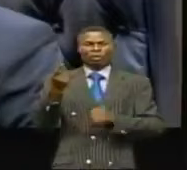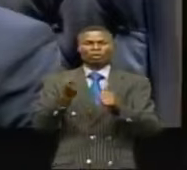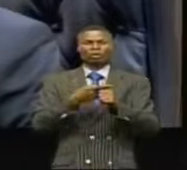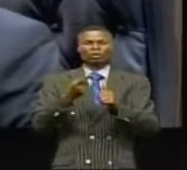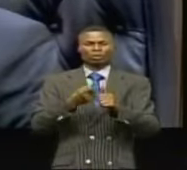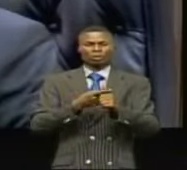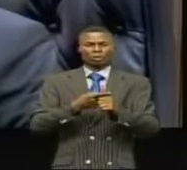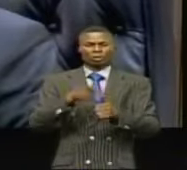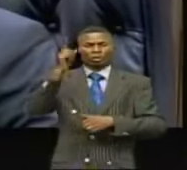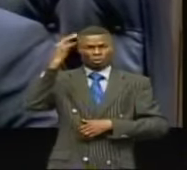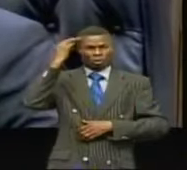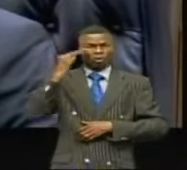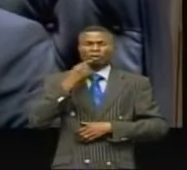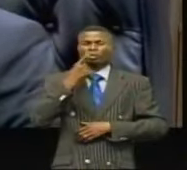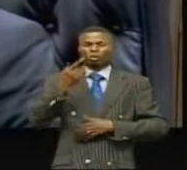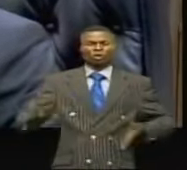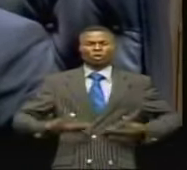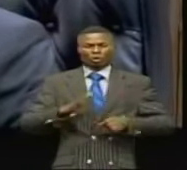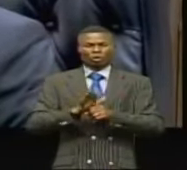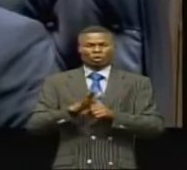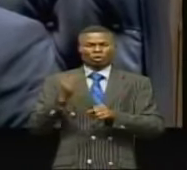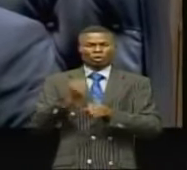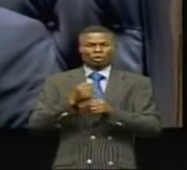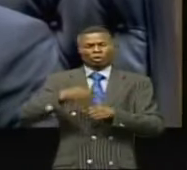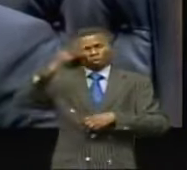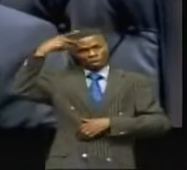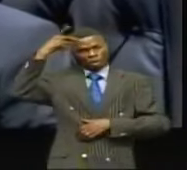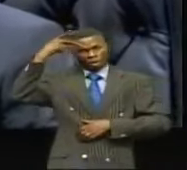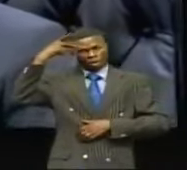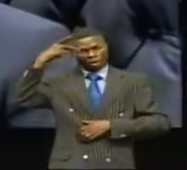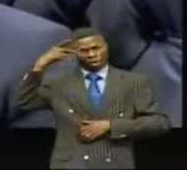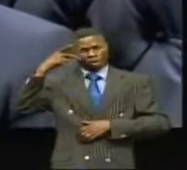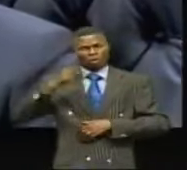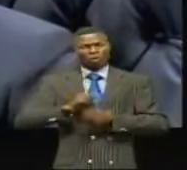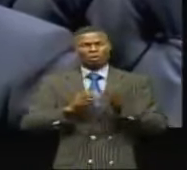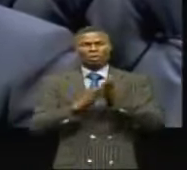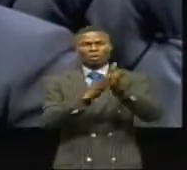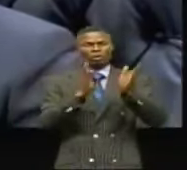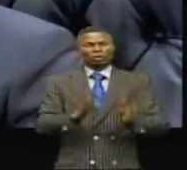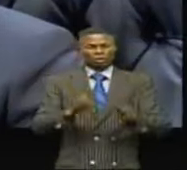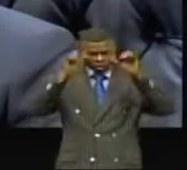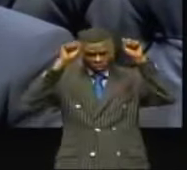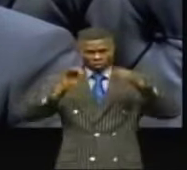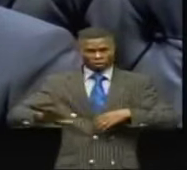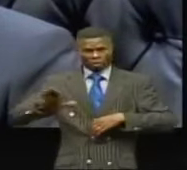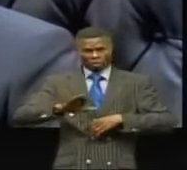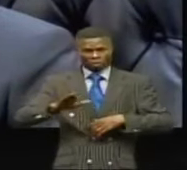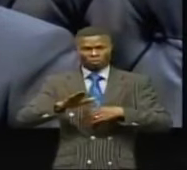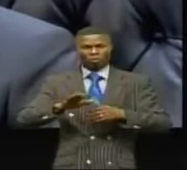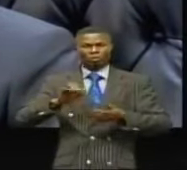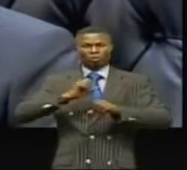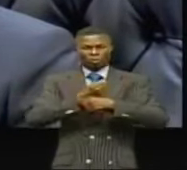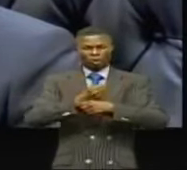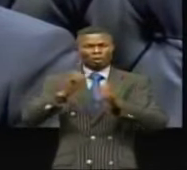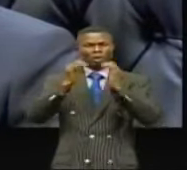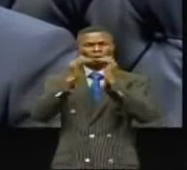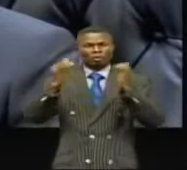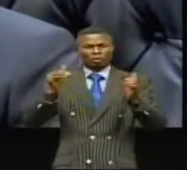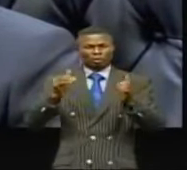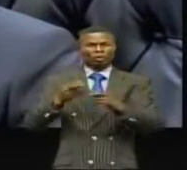a salué les efforts diplomatiques déployés sous le leadership du président de la République en vue de la restauration de la paix et